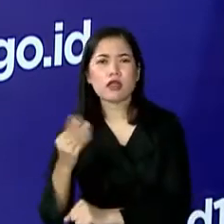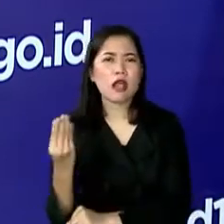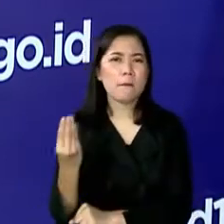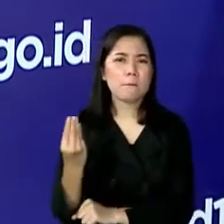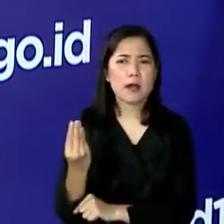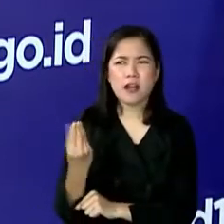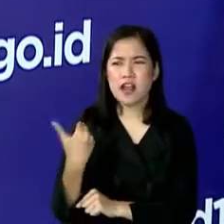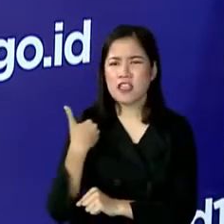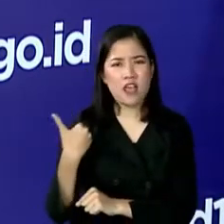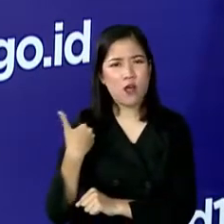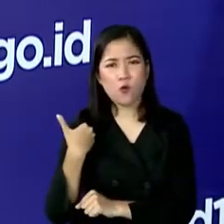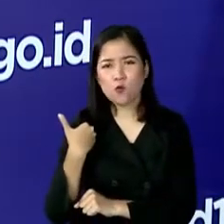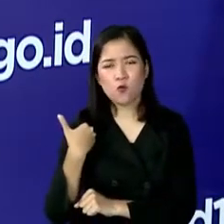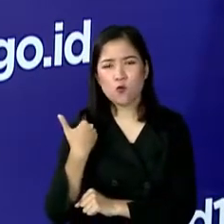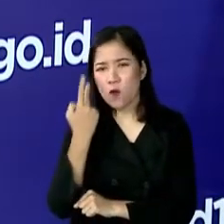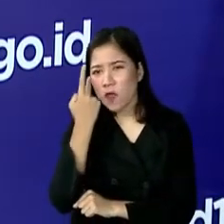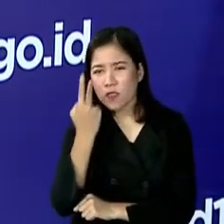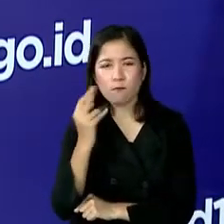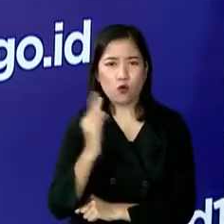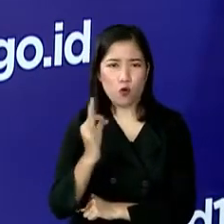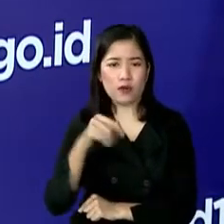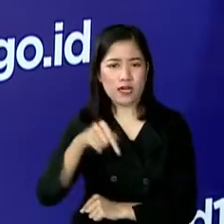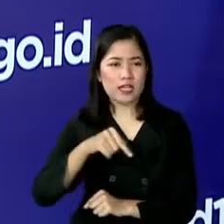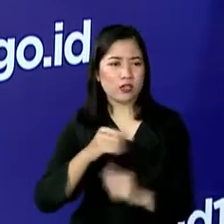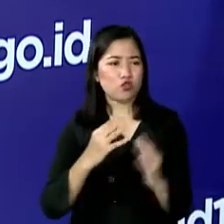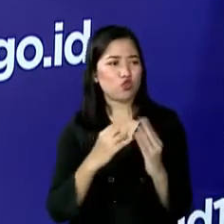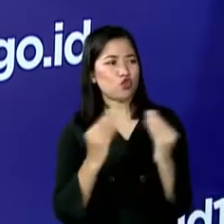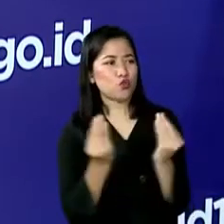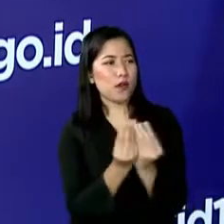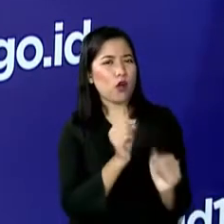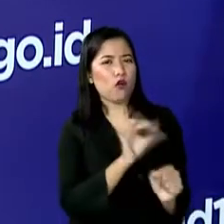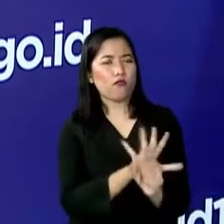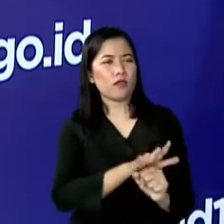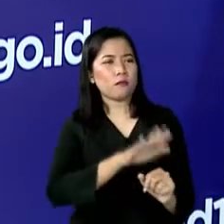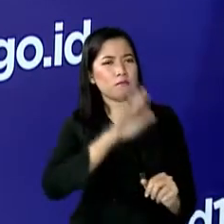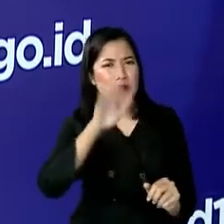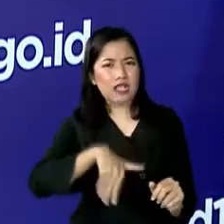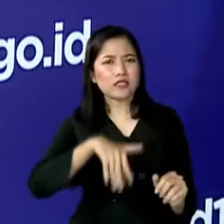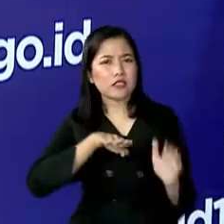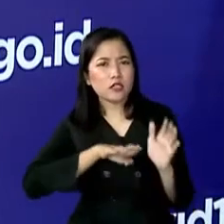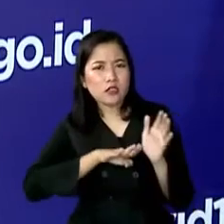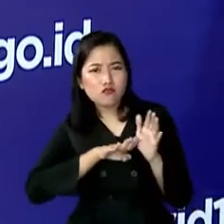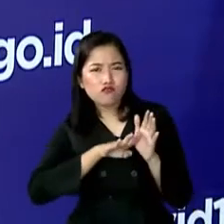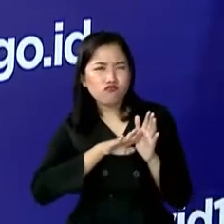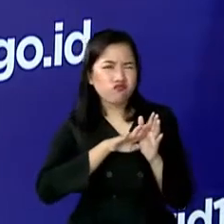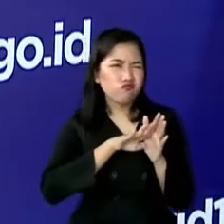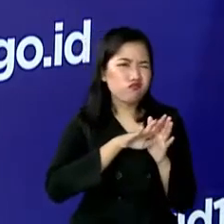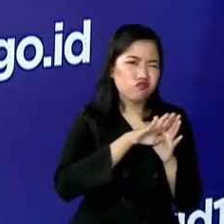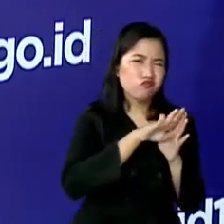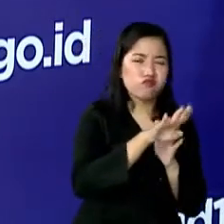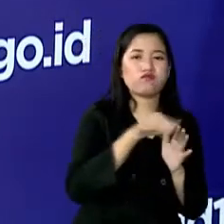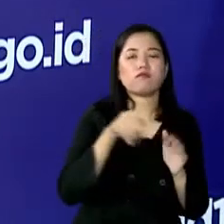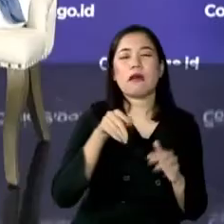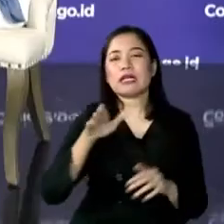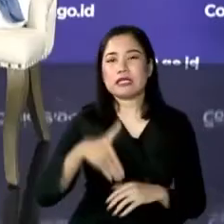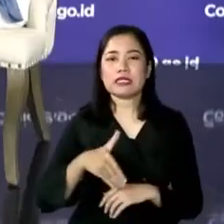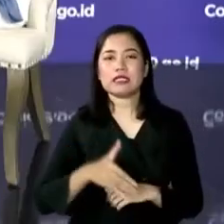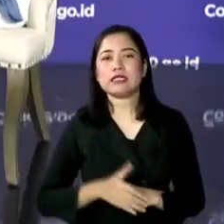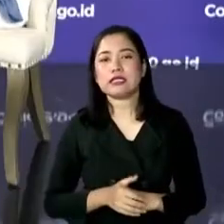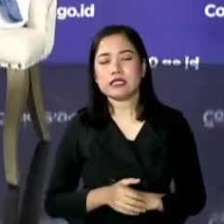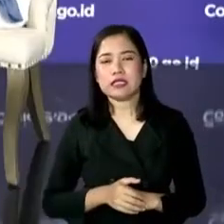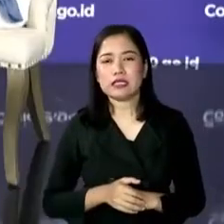sebetulnya apa yang terjadi sibuk sehingga hangat angka positif ini masih terus meningkat terus petanya ini bagaimana ya